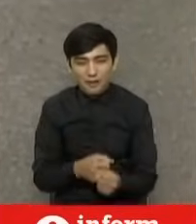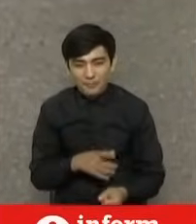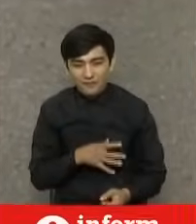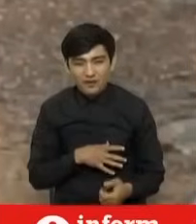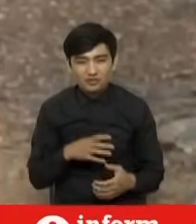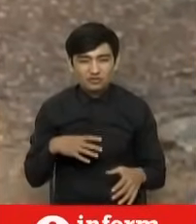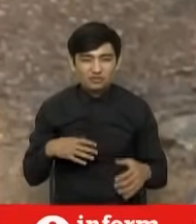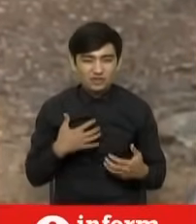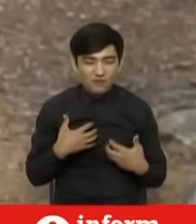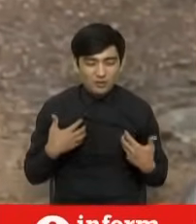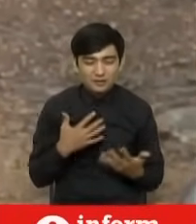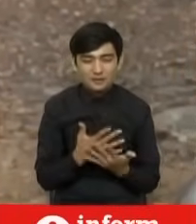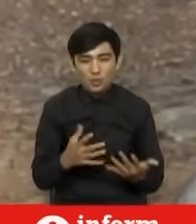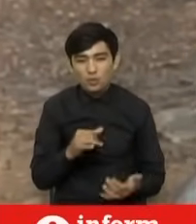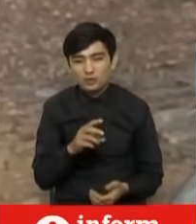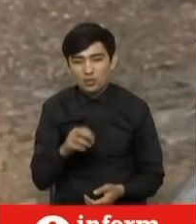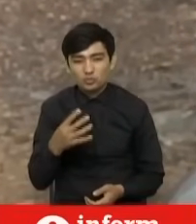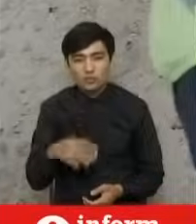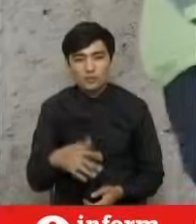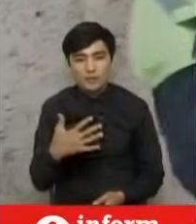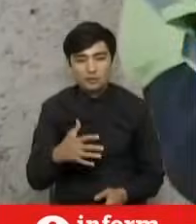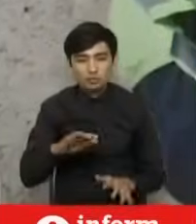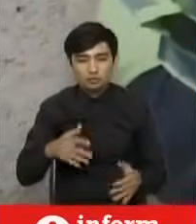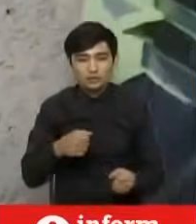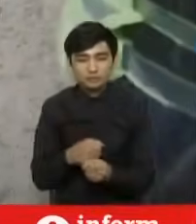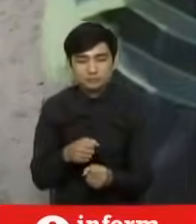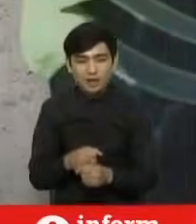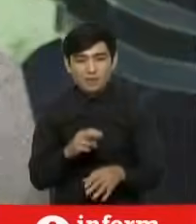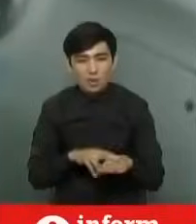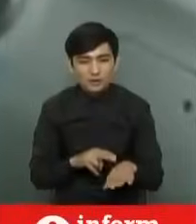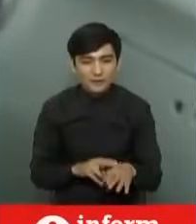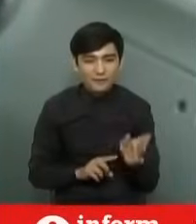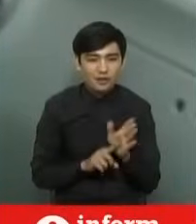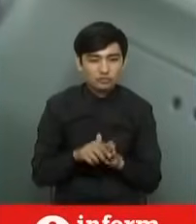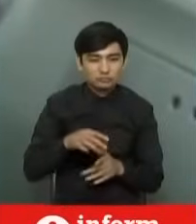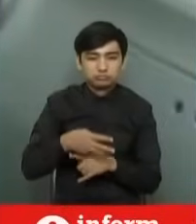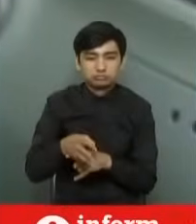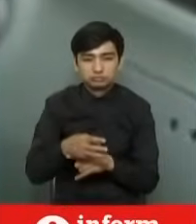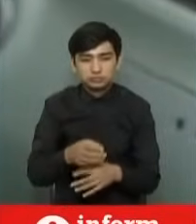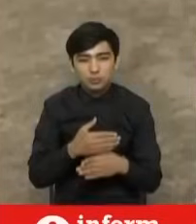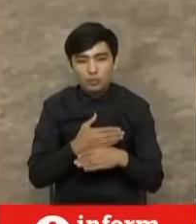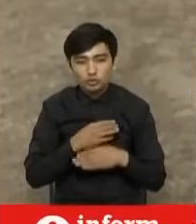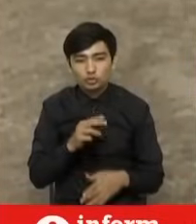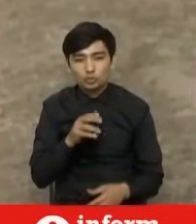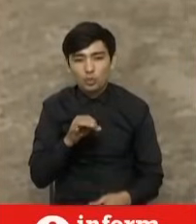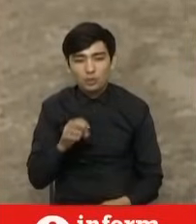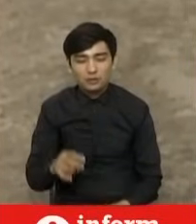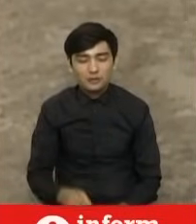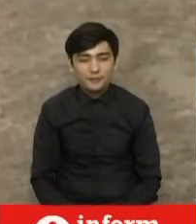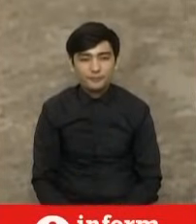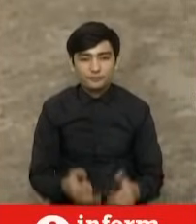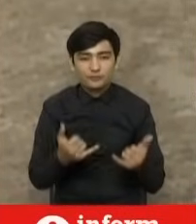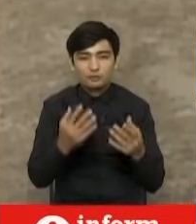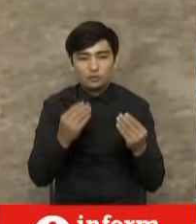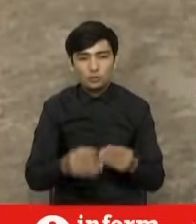Улытау с начала года зарегистрировано 45 случаев ДТП. Полицейские даже начали мониторить движение при помощи дрона. На сегодняшний день